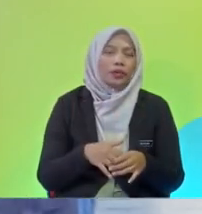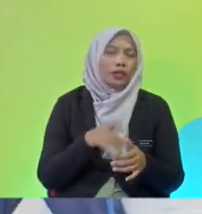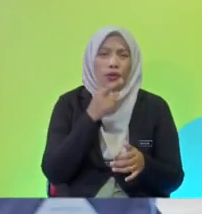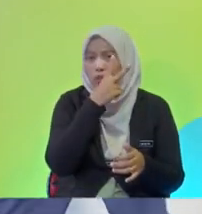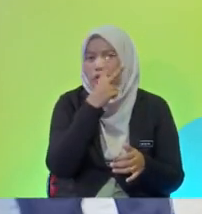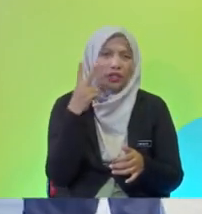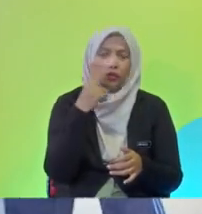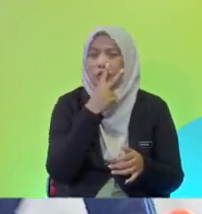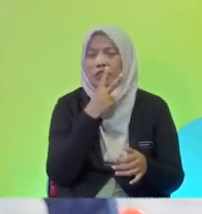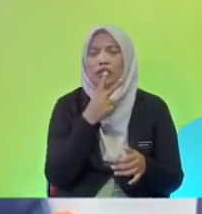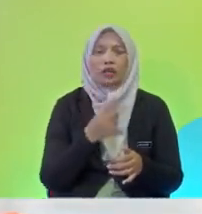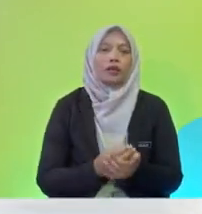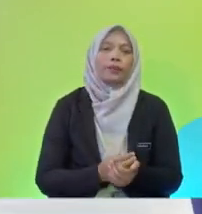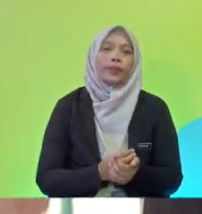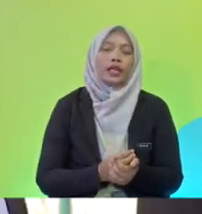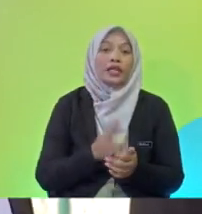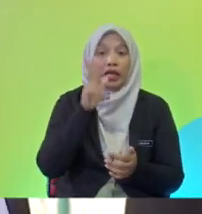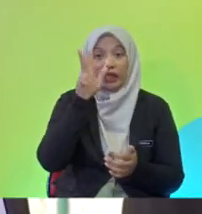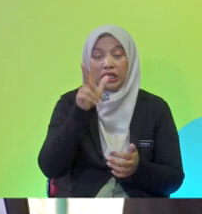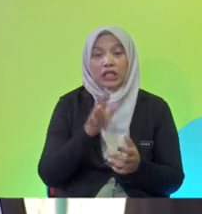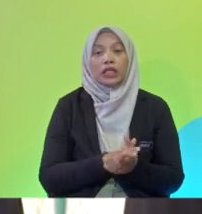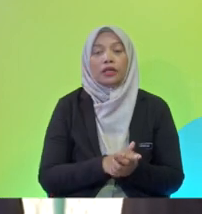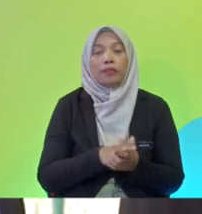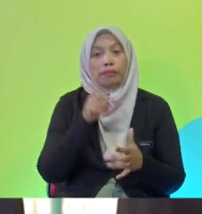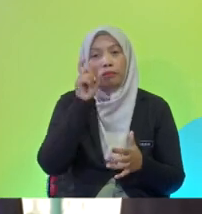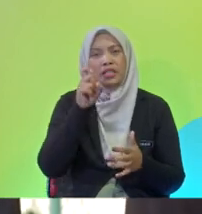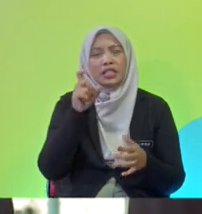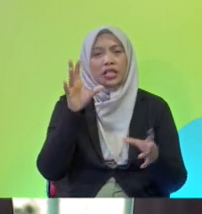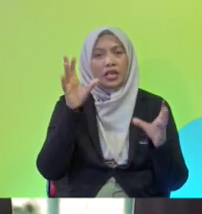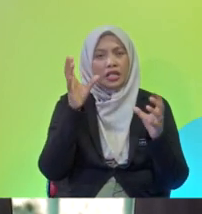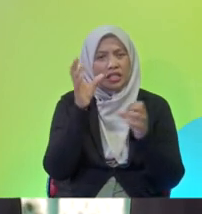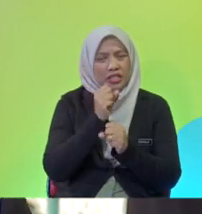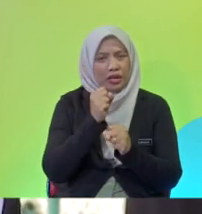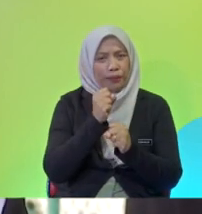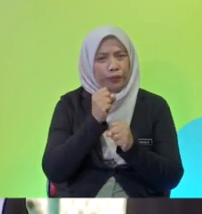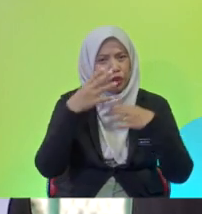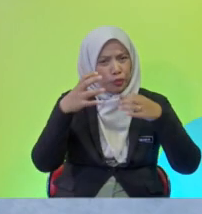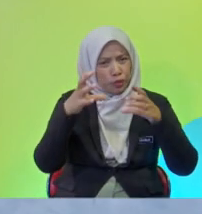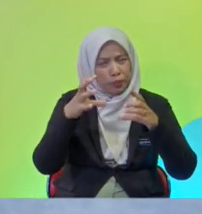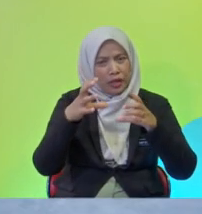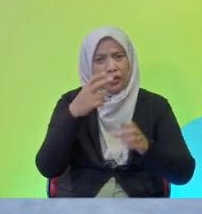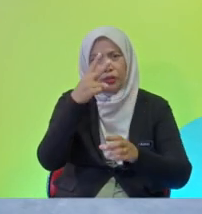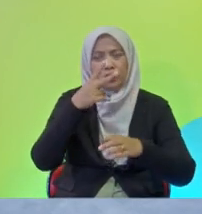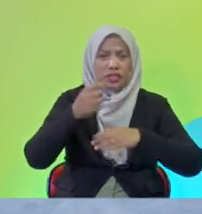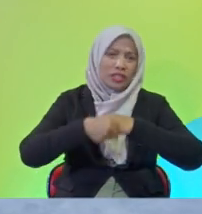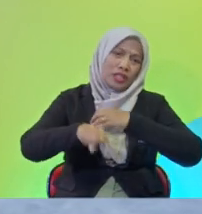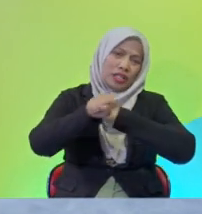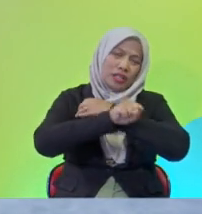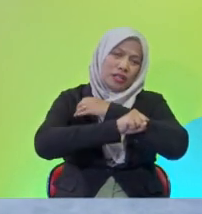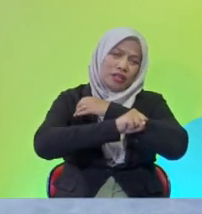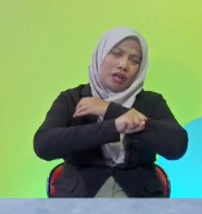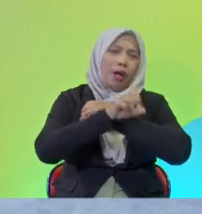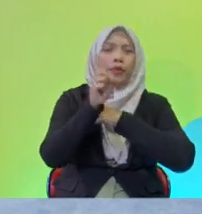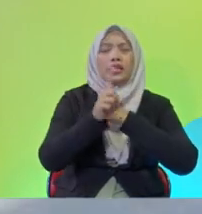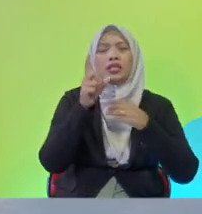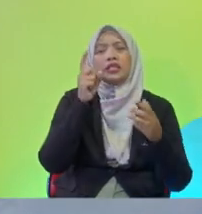belakang dan sebagainya. Dan yang ketiga, kita juga mestilah cekap dan perhatikan keadaan sekeliling supaya kita boleh tahu